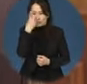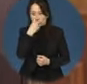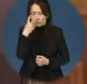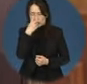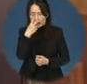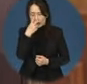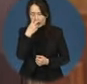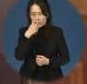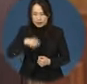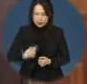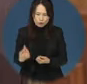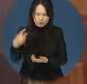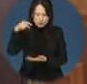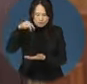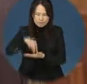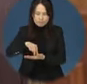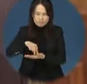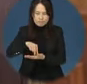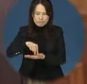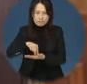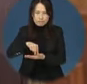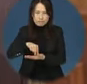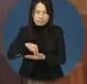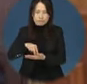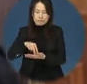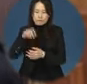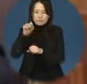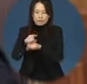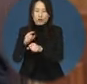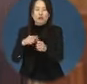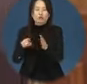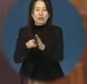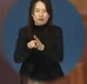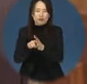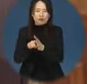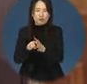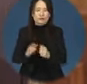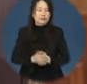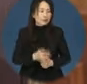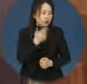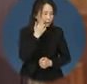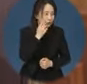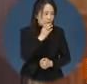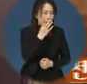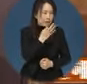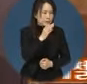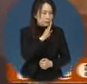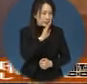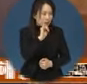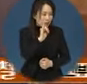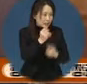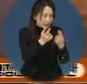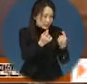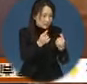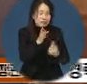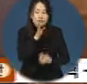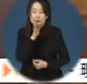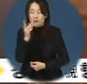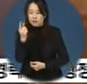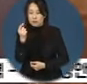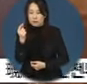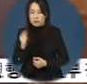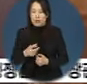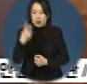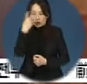좀 보장할 수 있는 걸 춤의 수상이 잘 만들었고 미국 fbi 같은 그렇습니다 한국 수사 경찰 을 만들어서 이 수사에 영역에